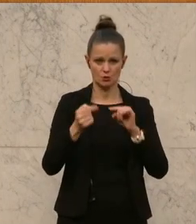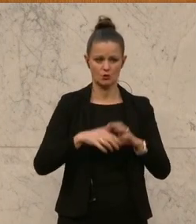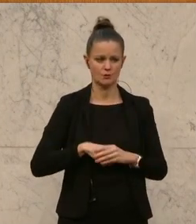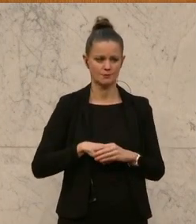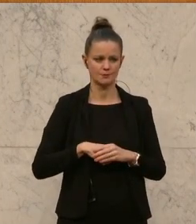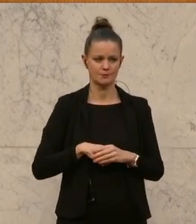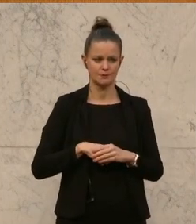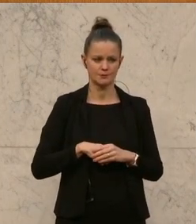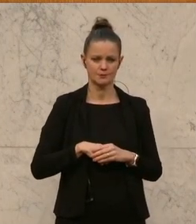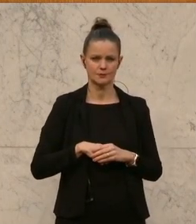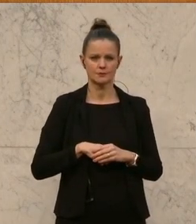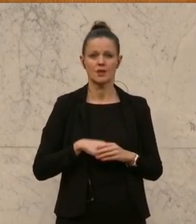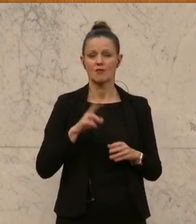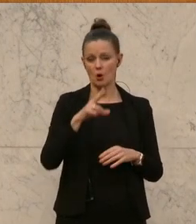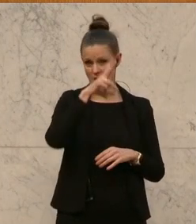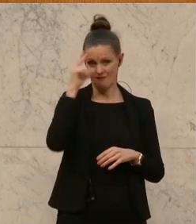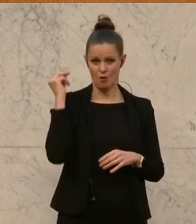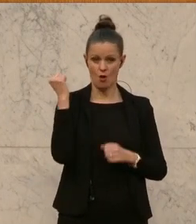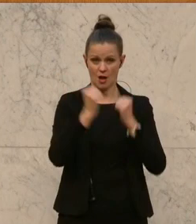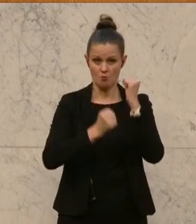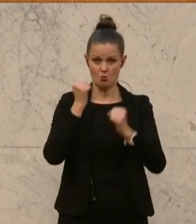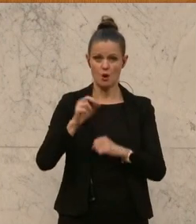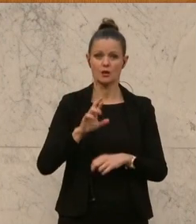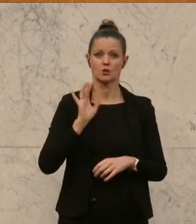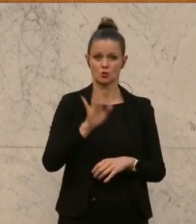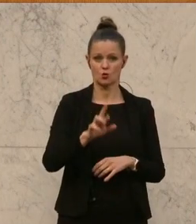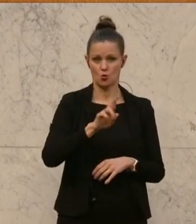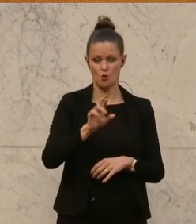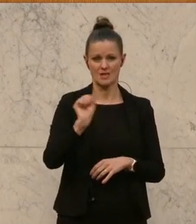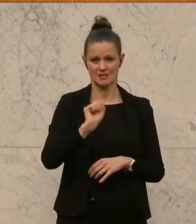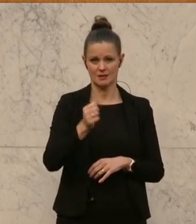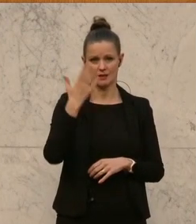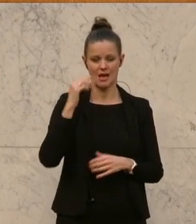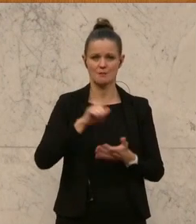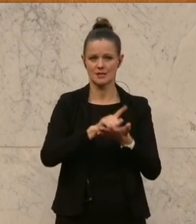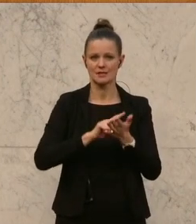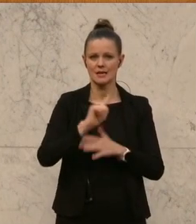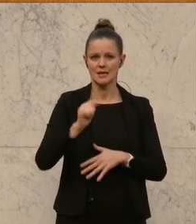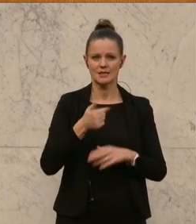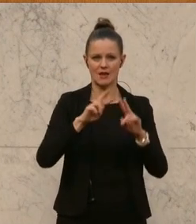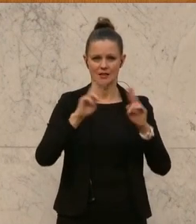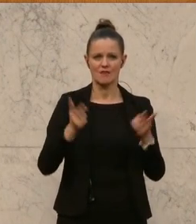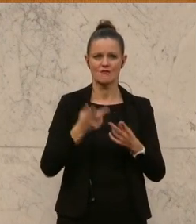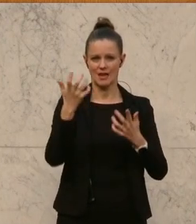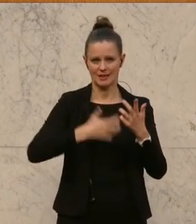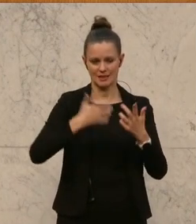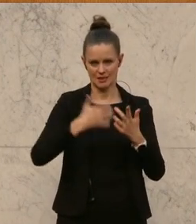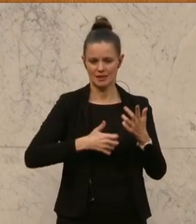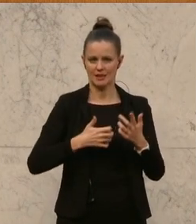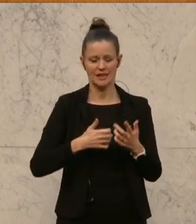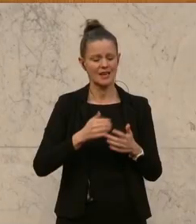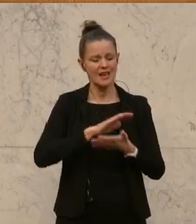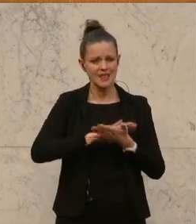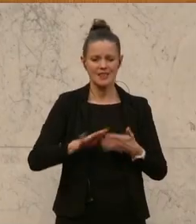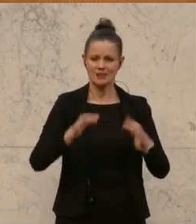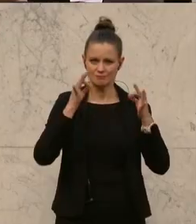Denn dieser Völkermord an den Roma und Sinti in der Zeit des Zweiten Weltkriegs wurde nie richtig